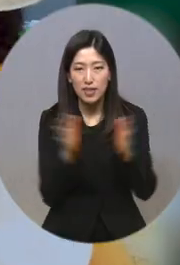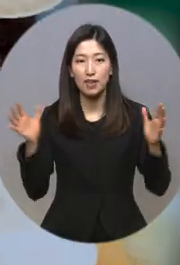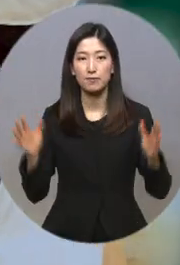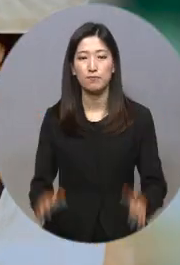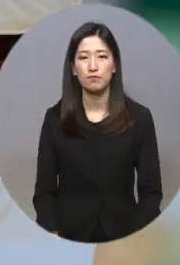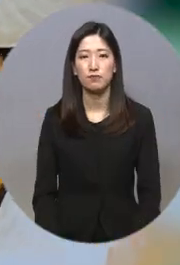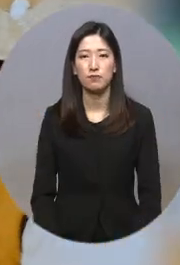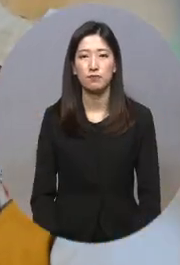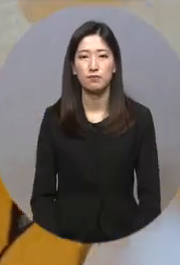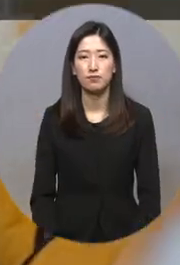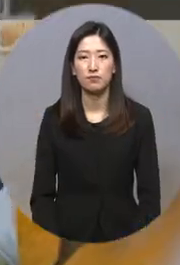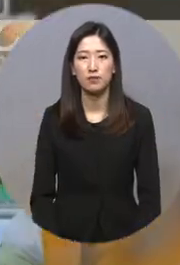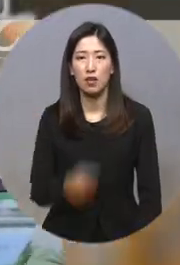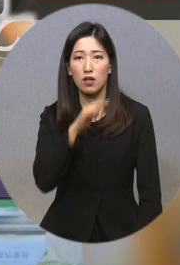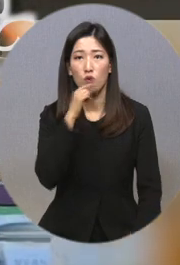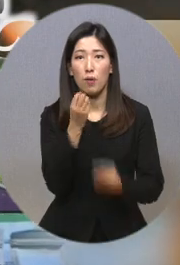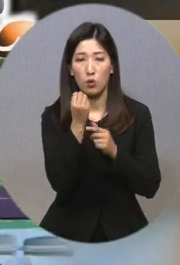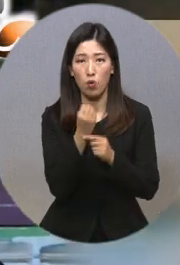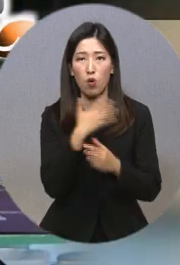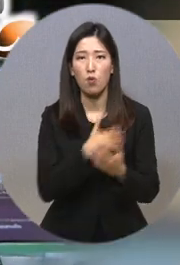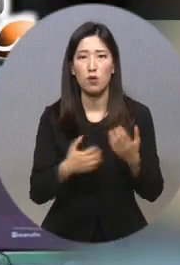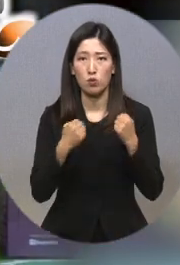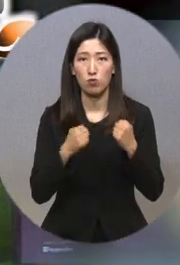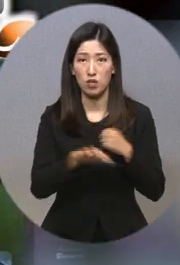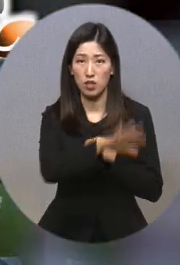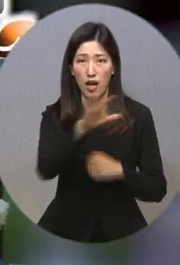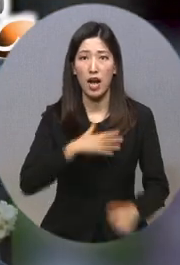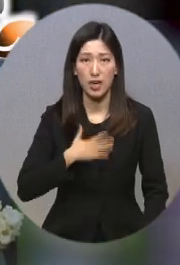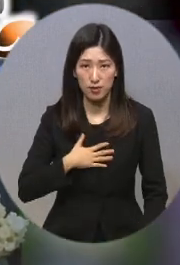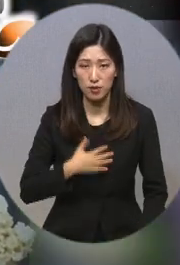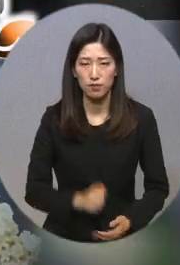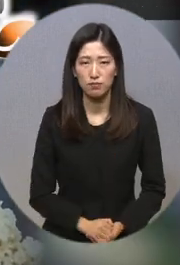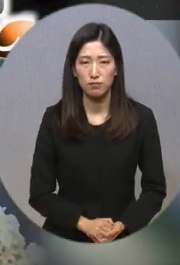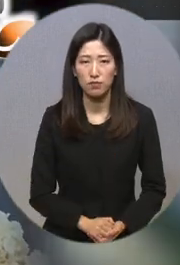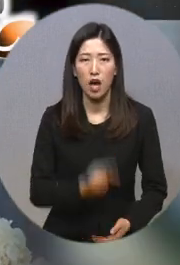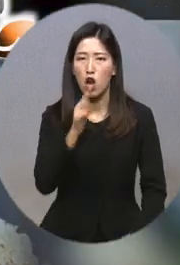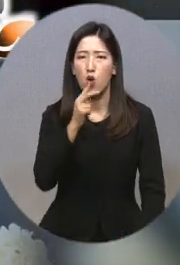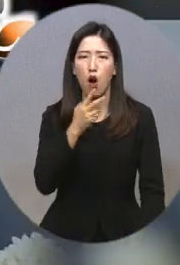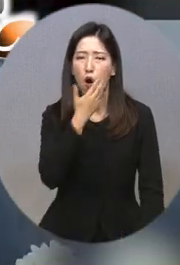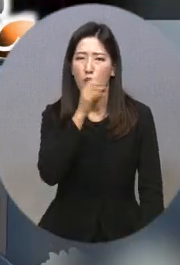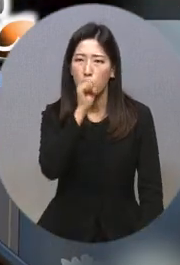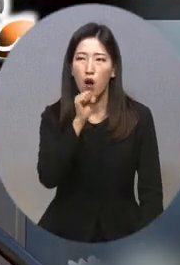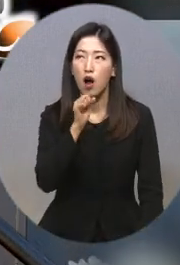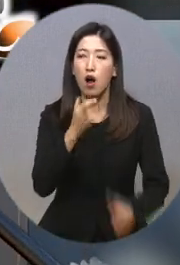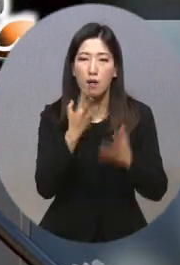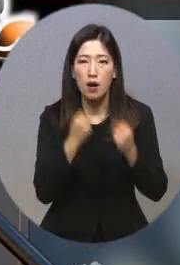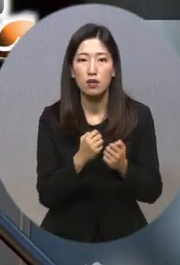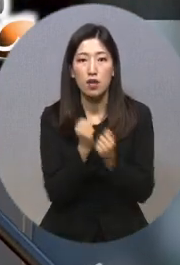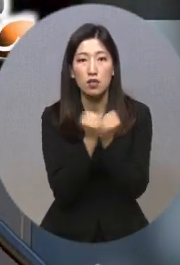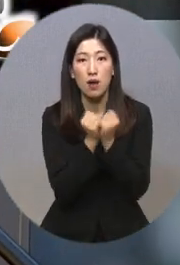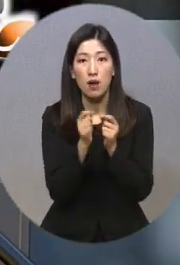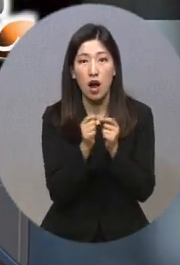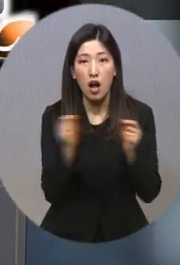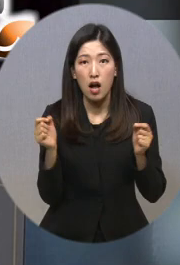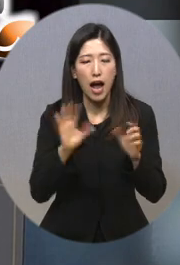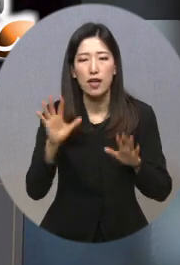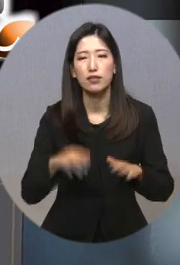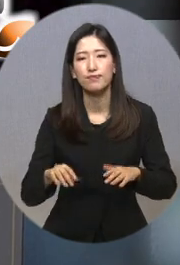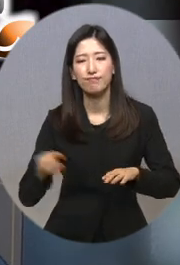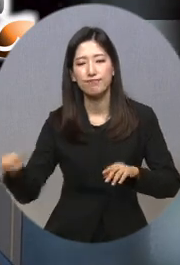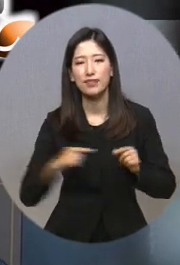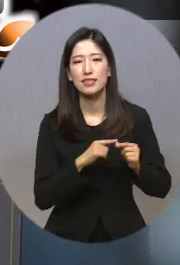출발. 토마토는 몸에 좋은지 다 아시니까 한두 가지가 아니어가지고 설명은 자막으로